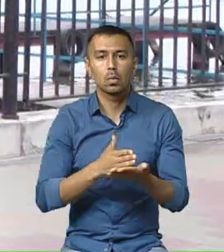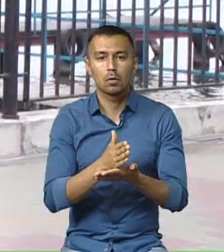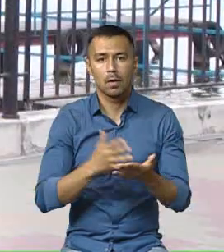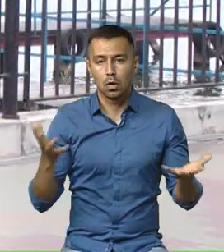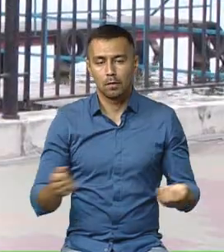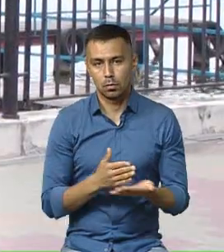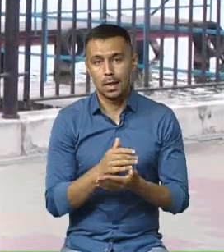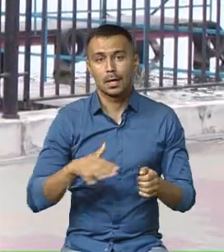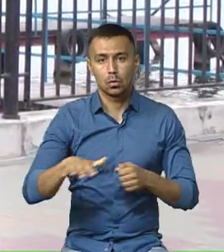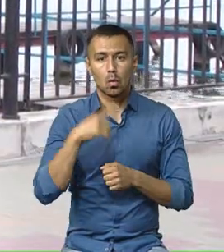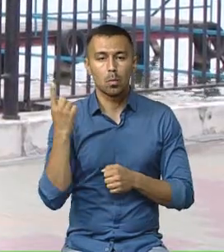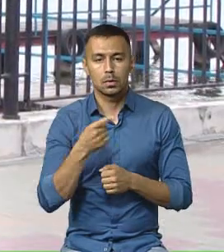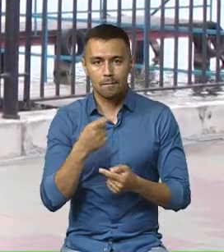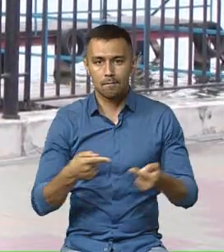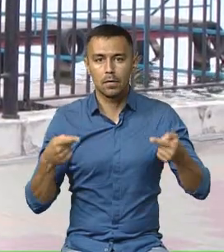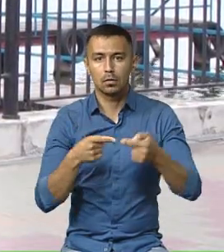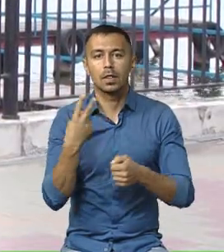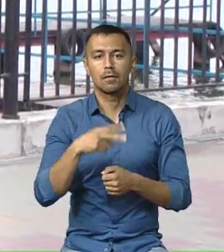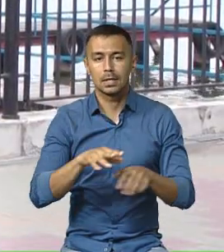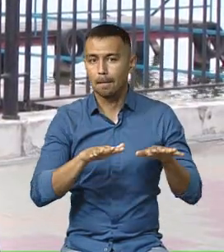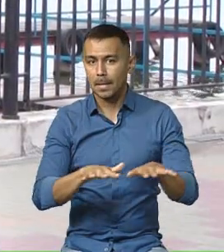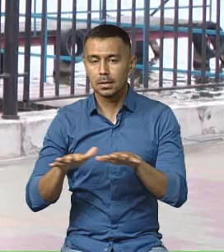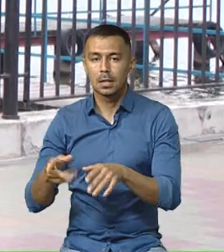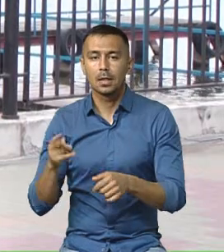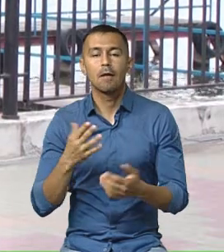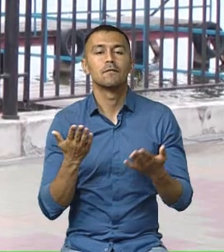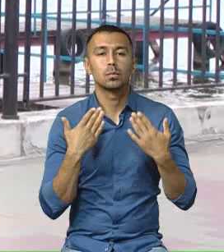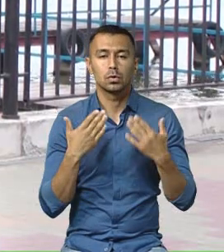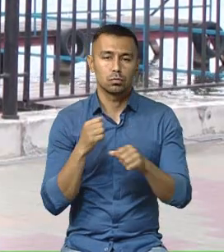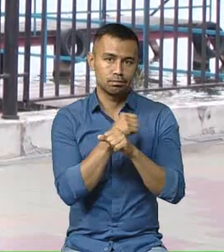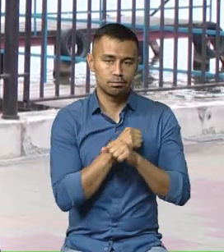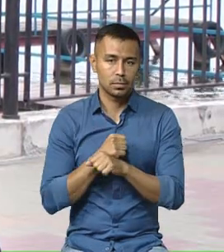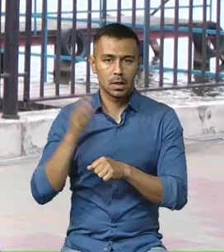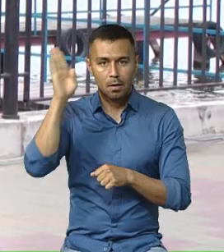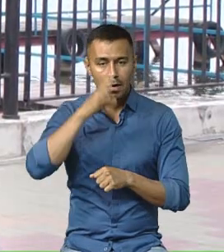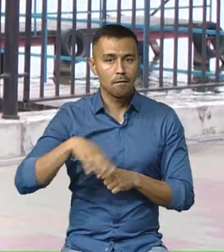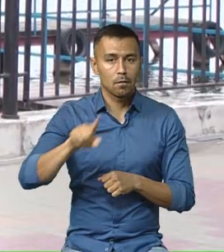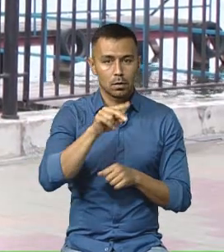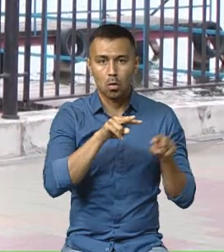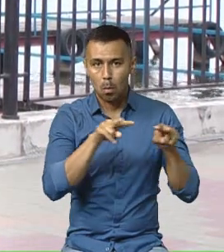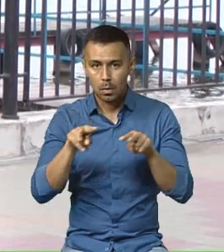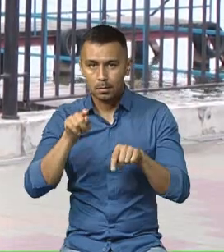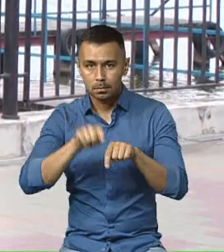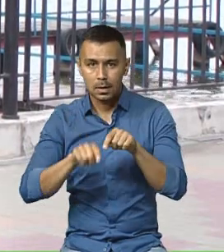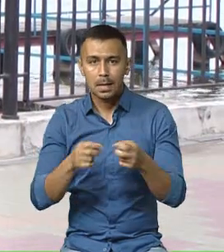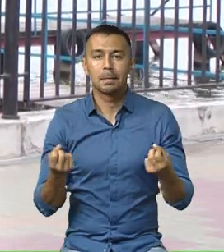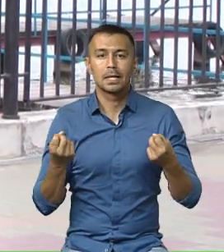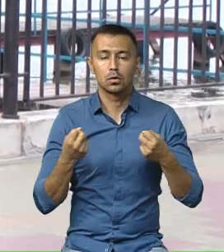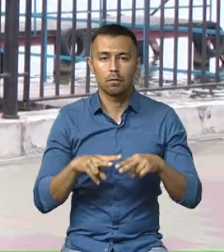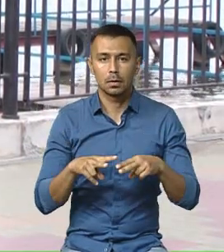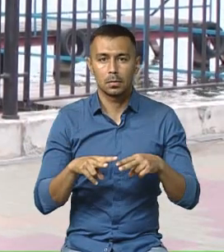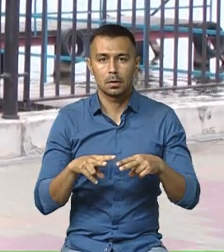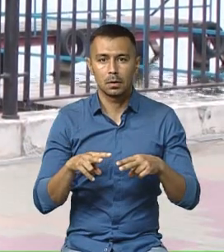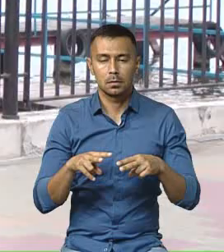служба. На території області визначено 20 місць для відпочинку на воді. Всі вони обстежені спеціалізованими